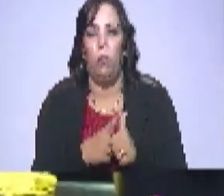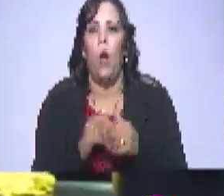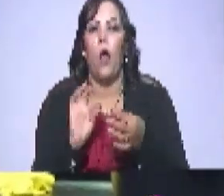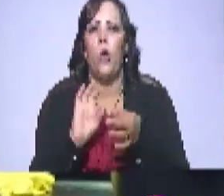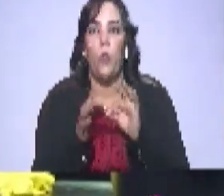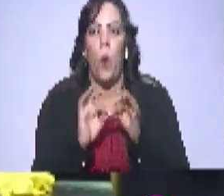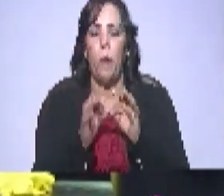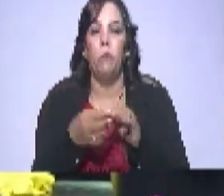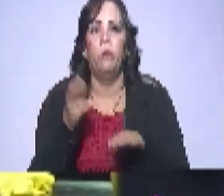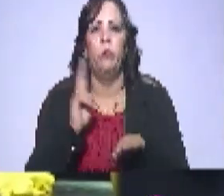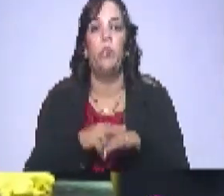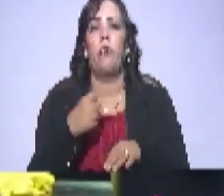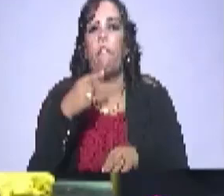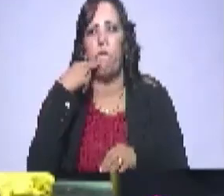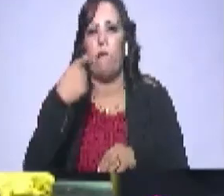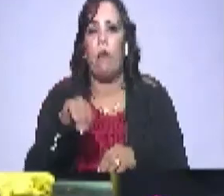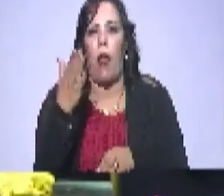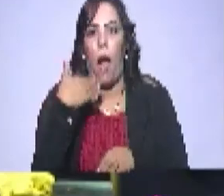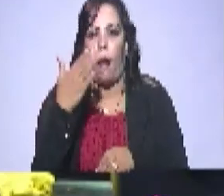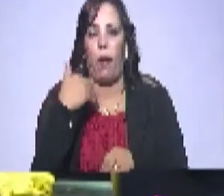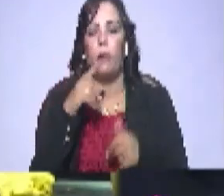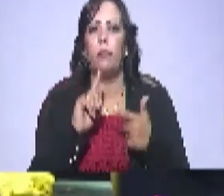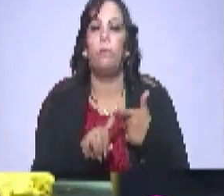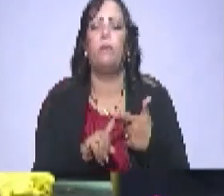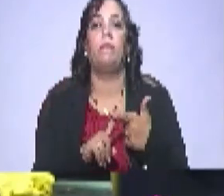توم وفلفل حراق، وحطينا